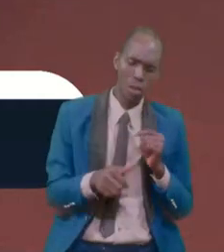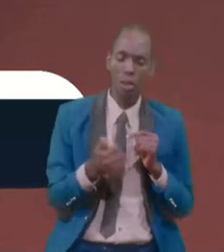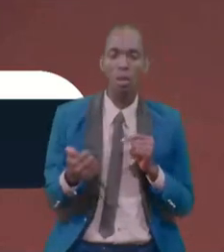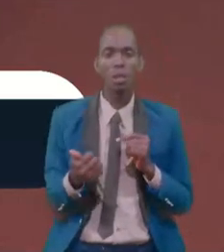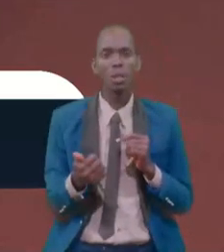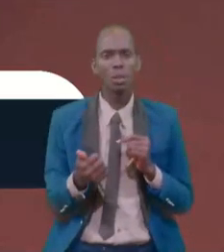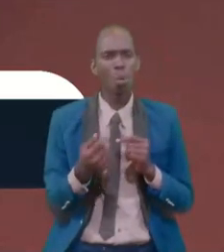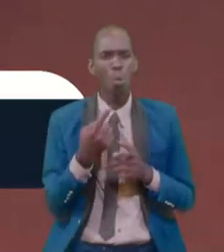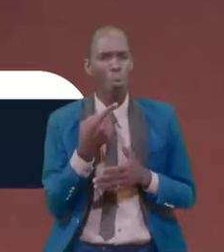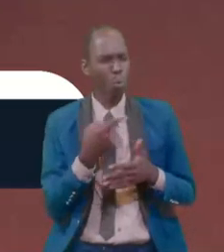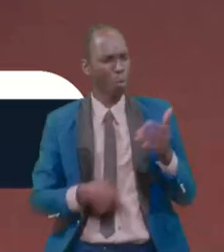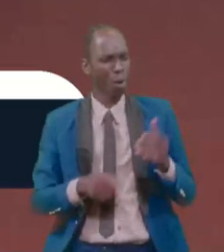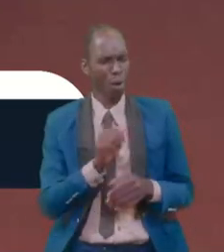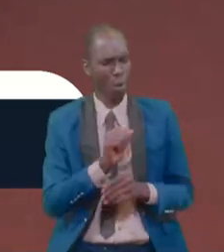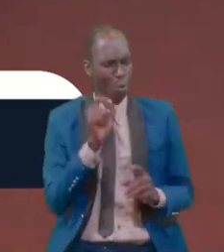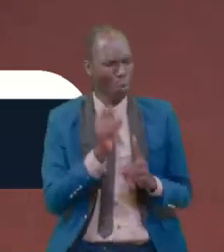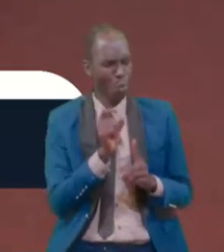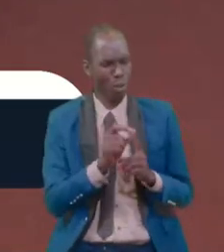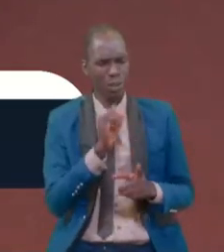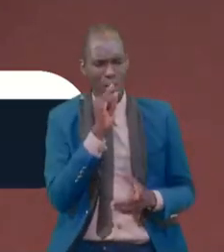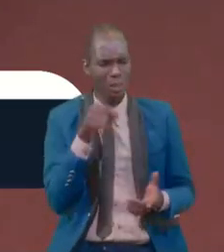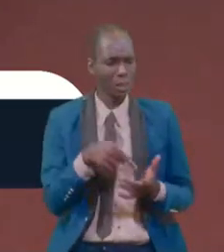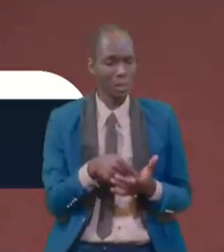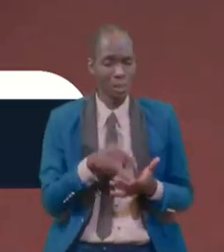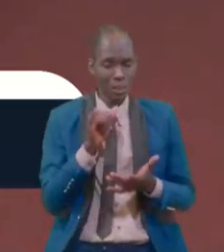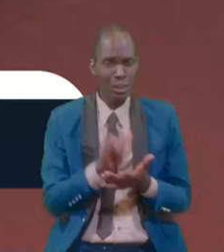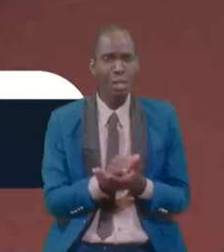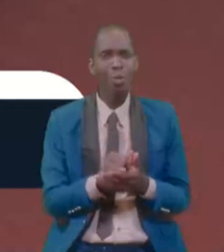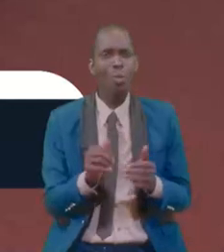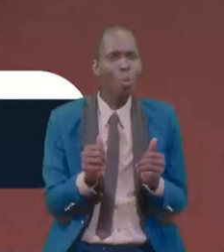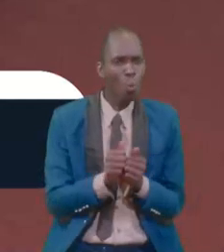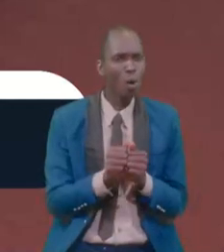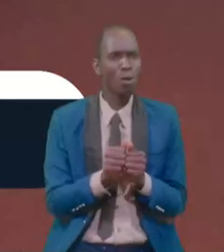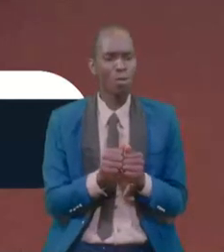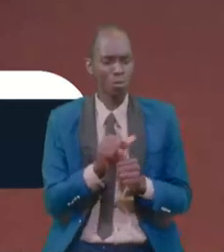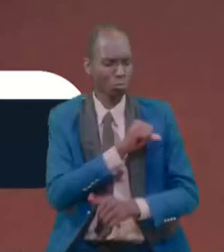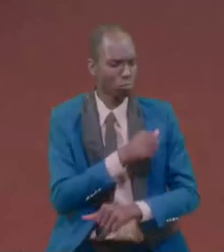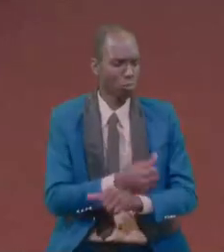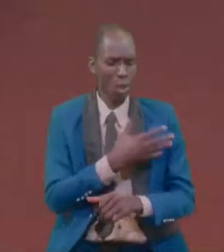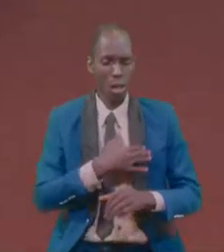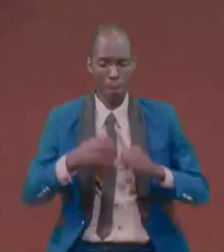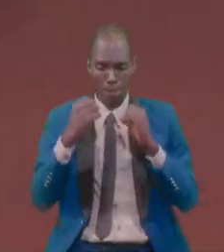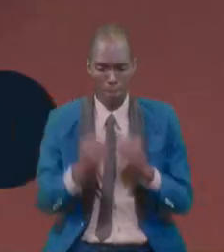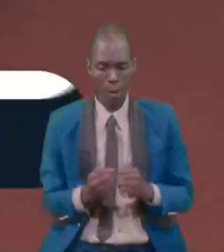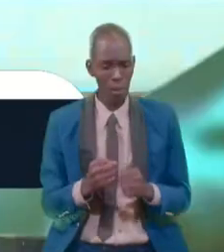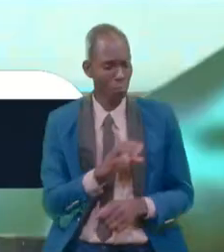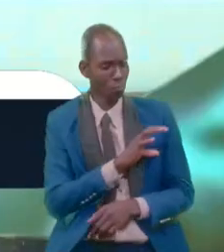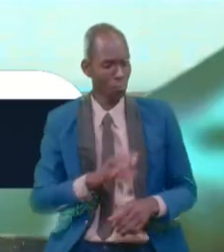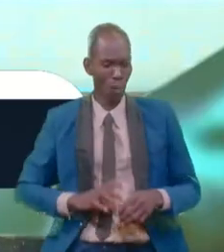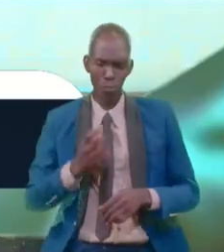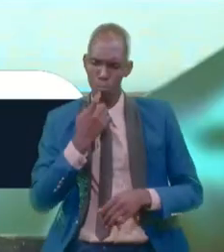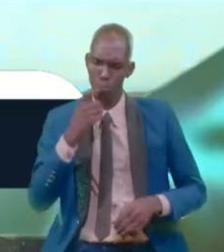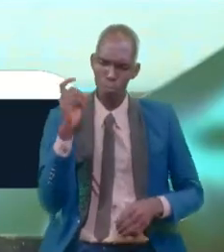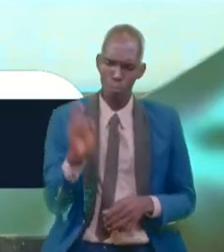disaient les uns aux autres, quelle est cette parole? Ils commandent avec autorité et